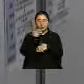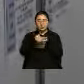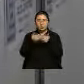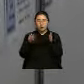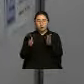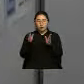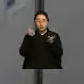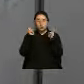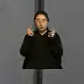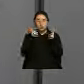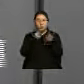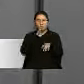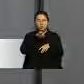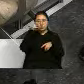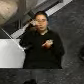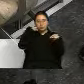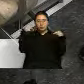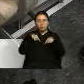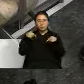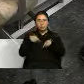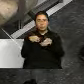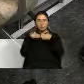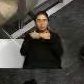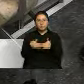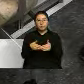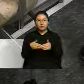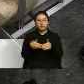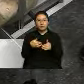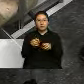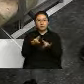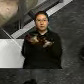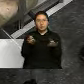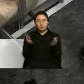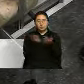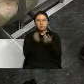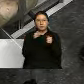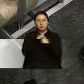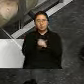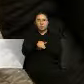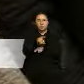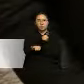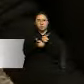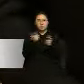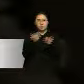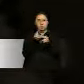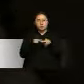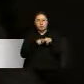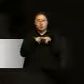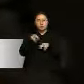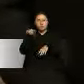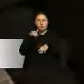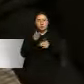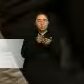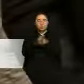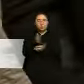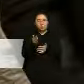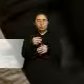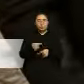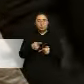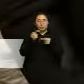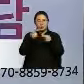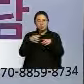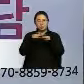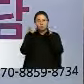기관과 기업이 현장 면접을 진행했습니다. 계층별 맞춤형 매칭 시스템을 통해 전공과 경력 등을